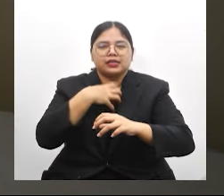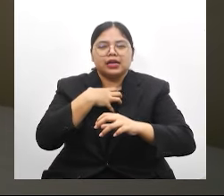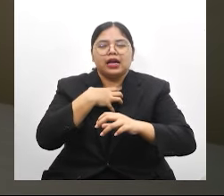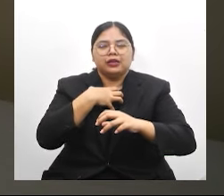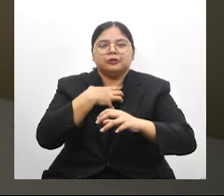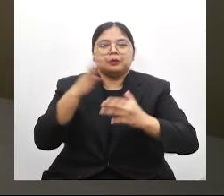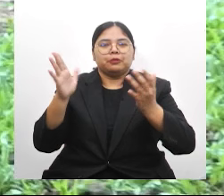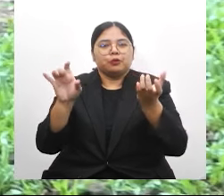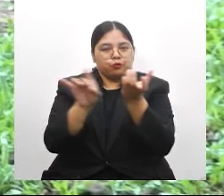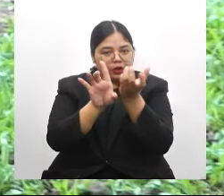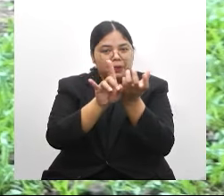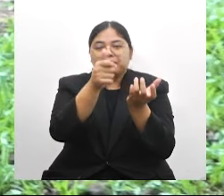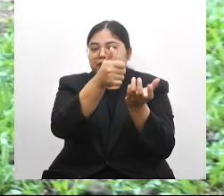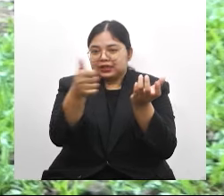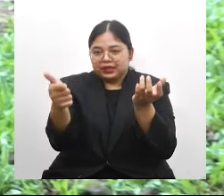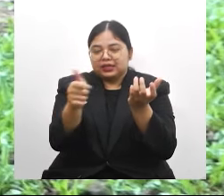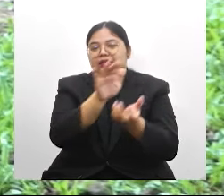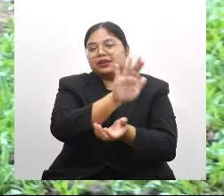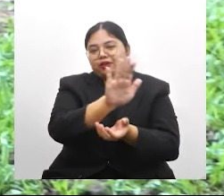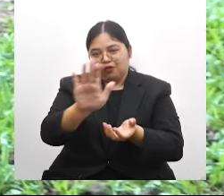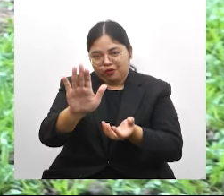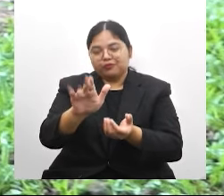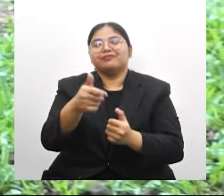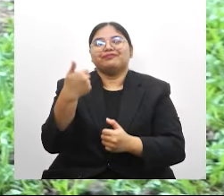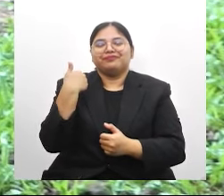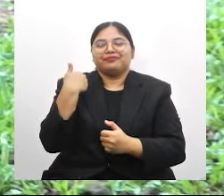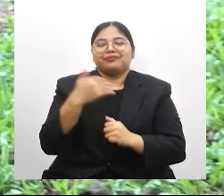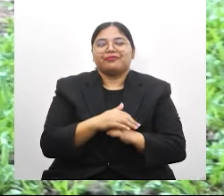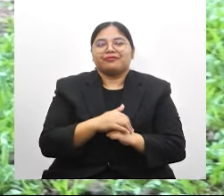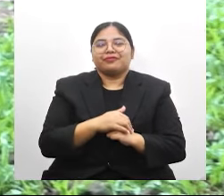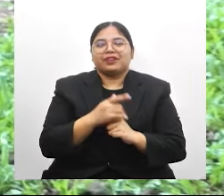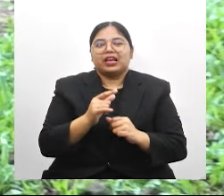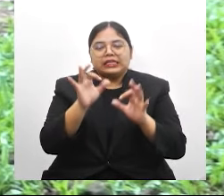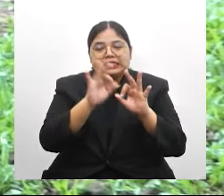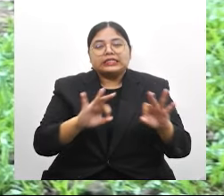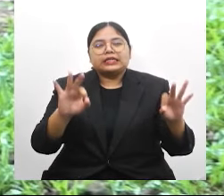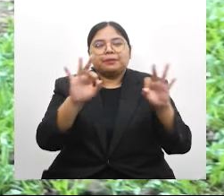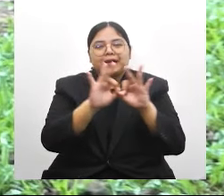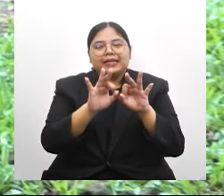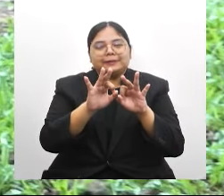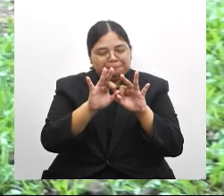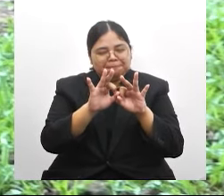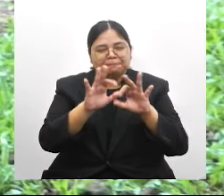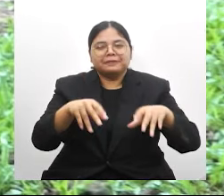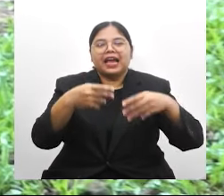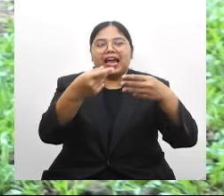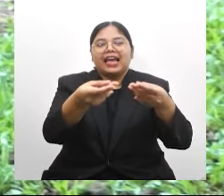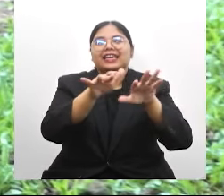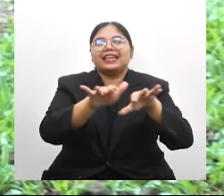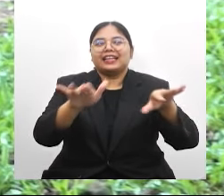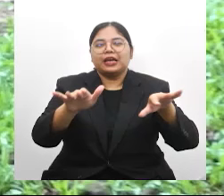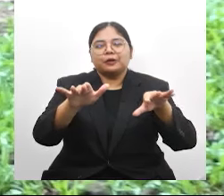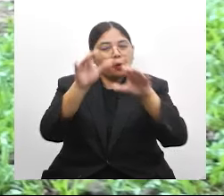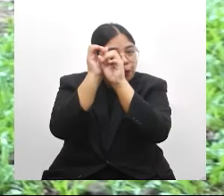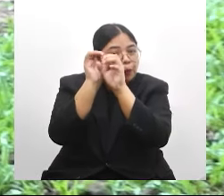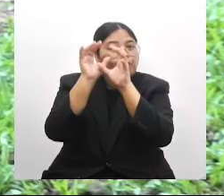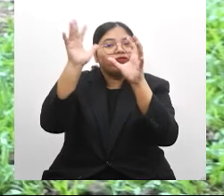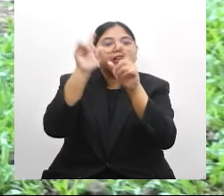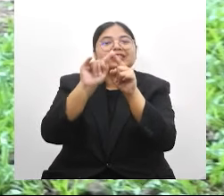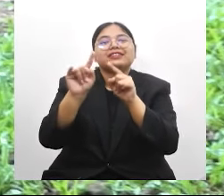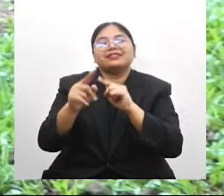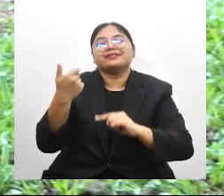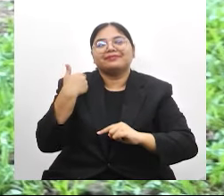คุณภาพให้ได้นะคะเพราะฉะนั้นเนี่ยในเบื้องต้นเนี่ยการสร้างแรงบันดาลใจนะในส่วนนี้ค่ะทางผู้บริหารเองกับคุณครูเนี่ยนำ